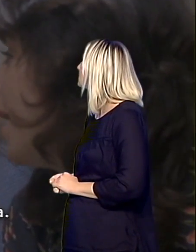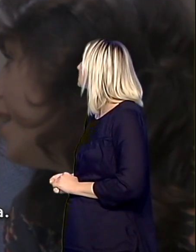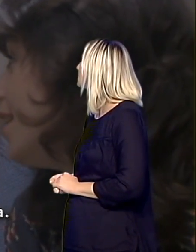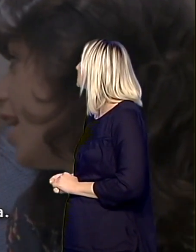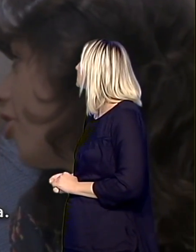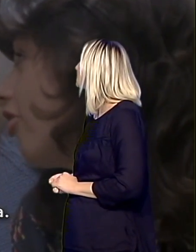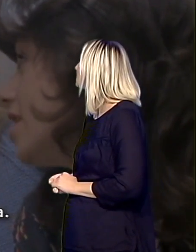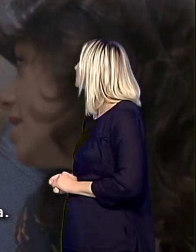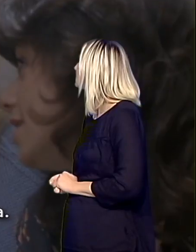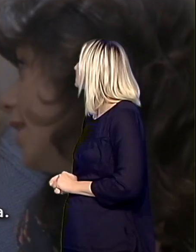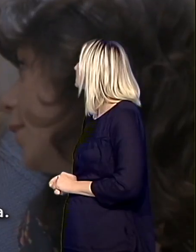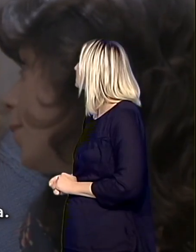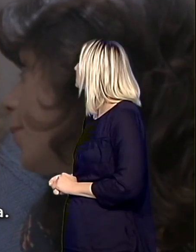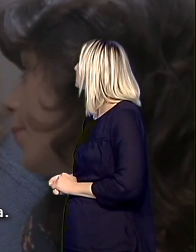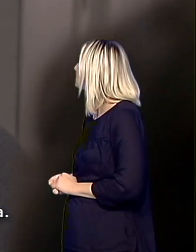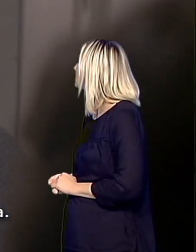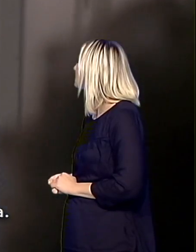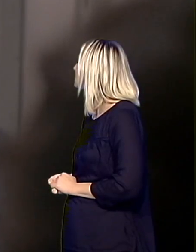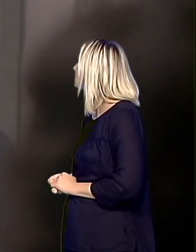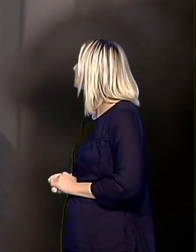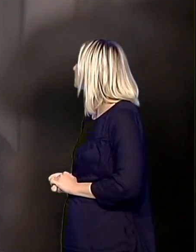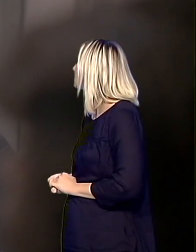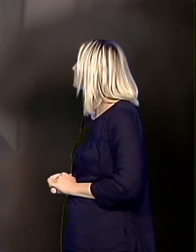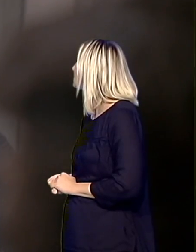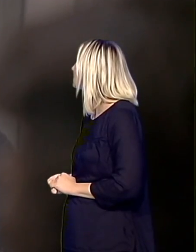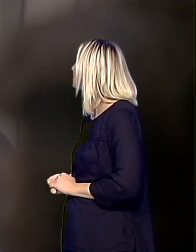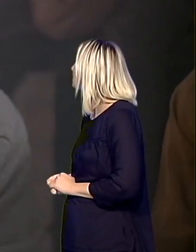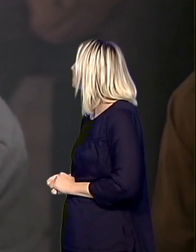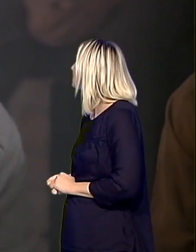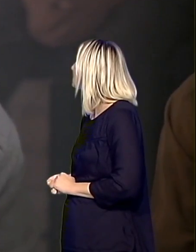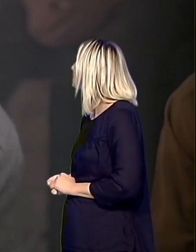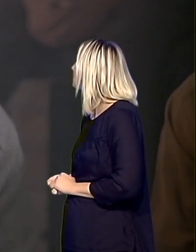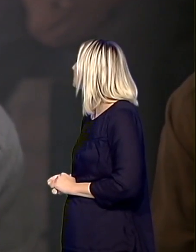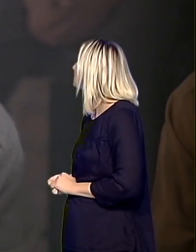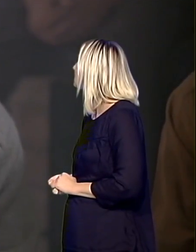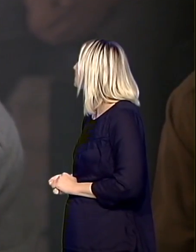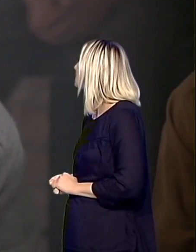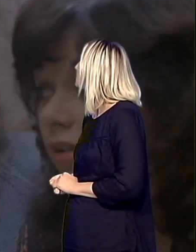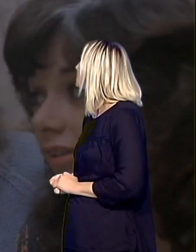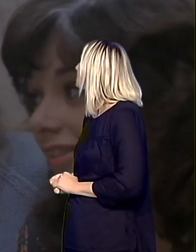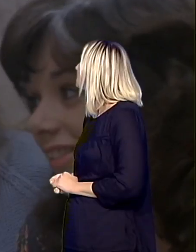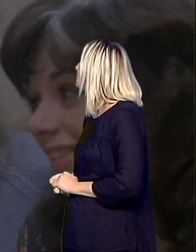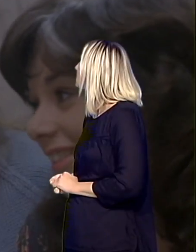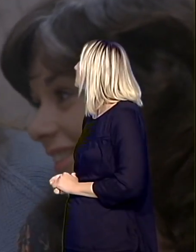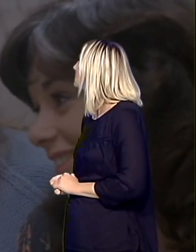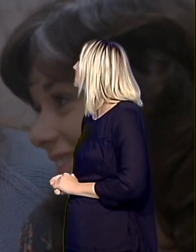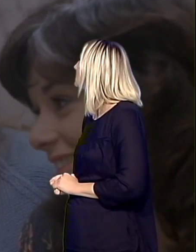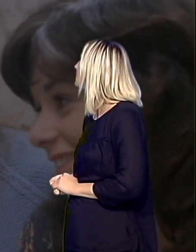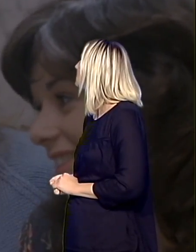It's pointing at Christy. He's not in the game. He is if it's pointing at him.